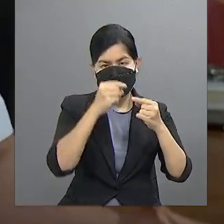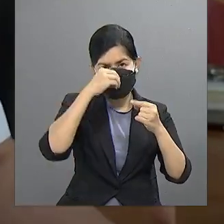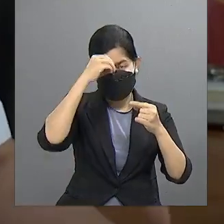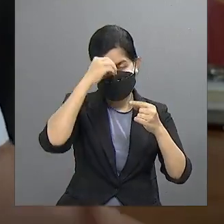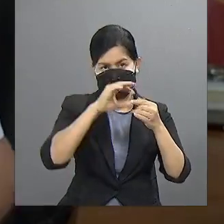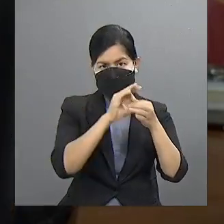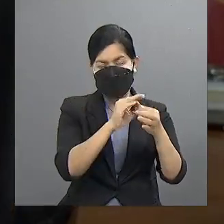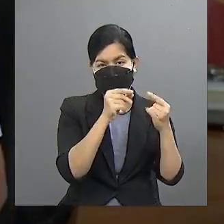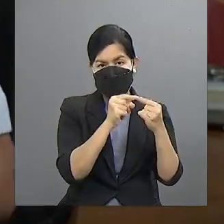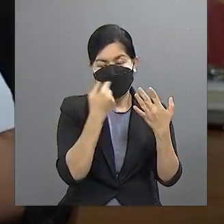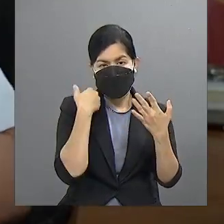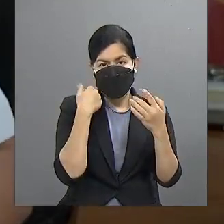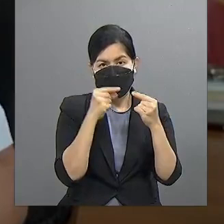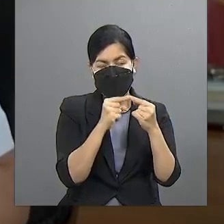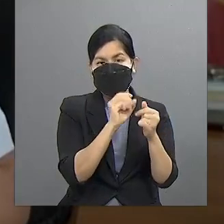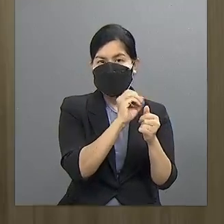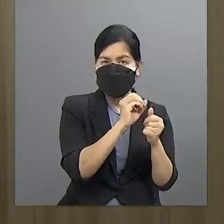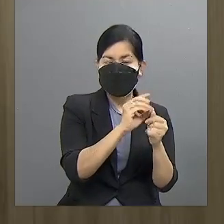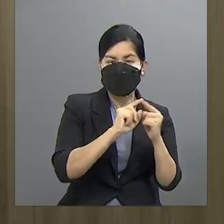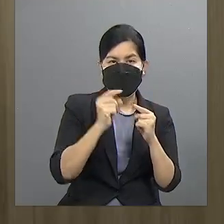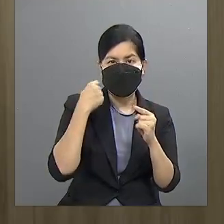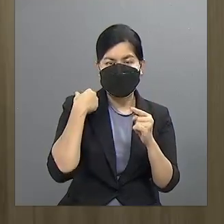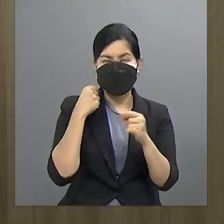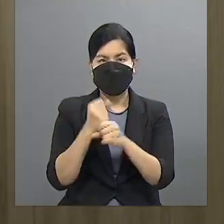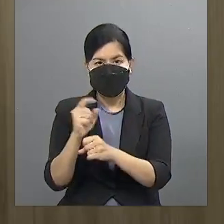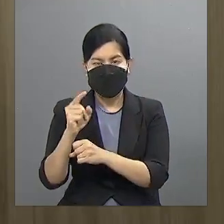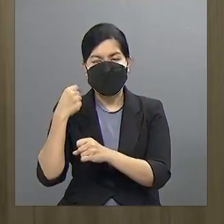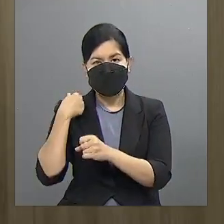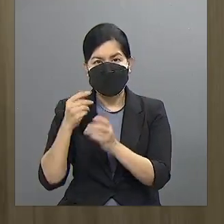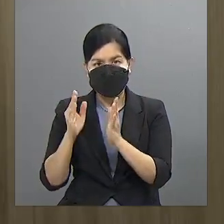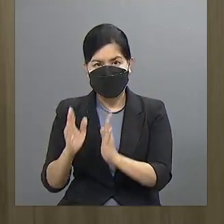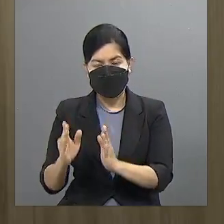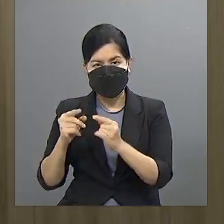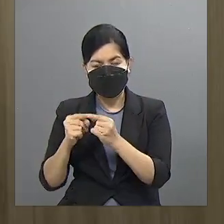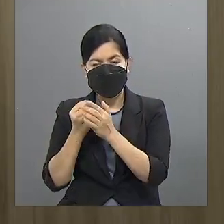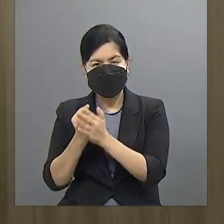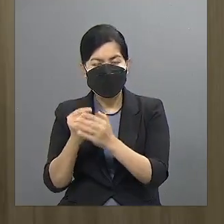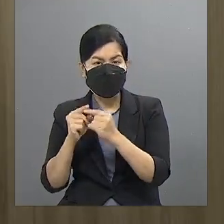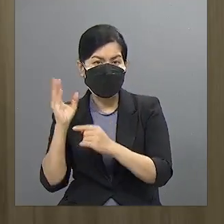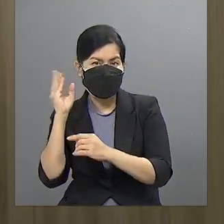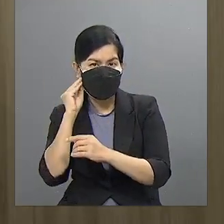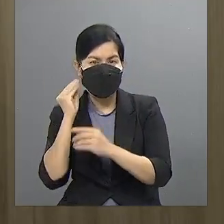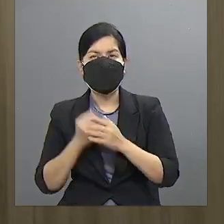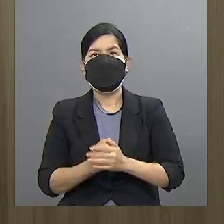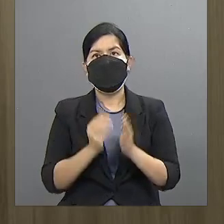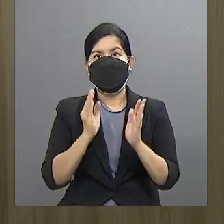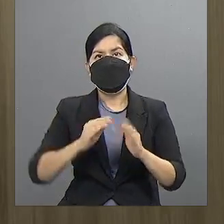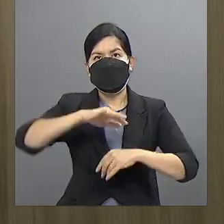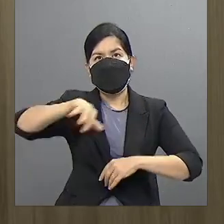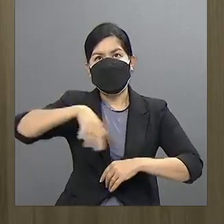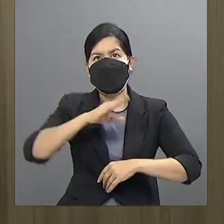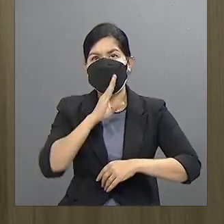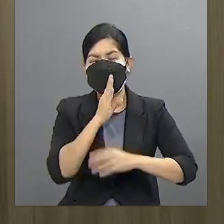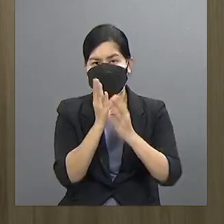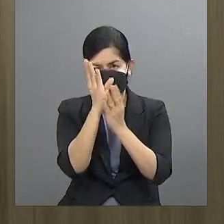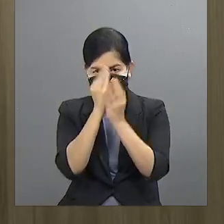ยคนในวงกว้างได้คือการมีนักฟังเชิงลึก คนทุกคนเนี่ยถ้าเราช่วยกันเรียนรู้วิธีการฟังแบบถูกวิธีเนาะเราจะสามารถป้